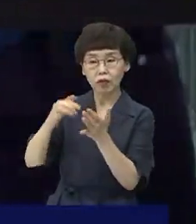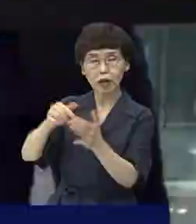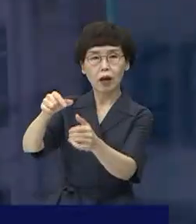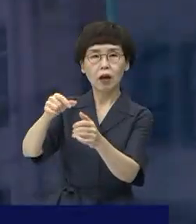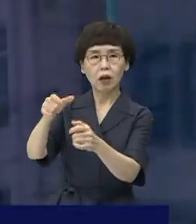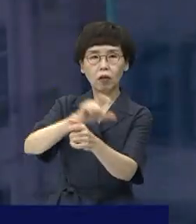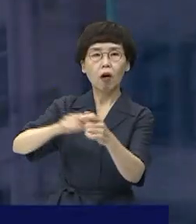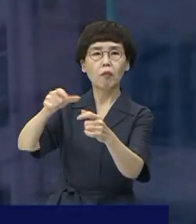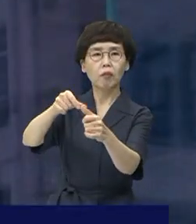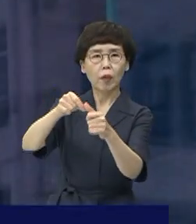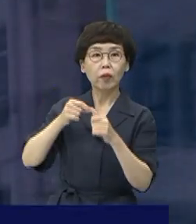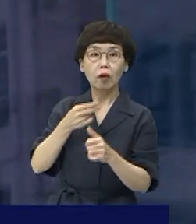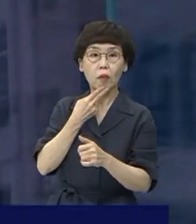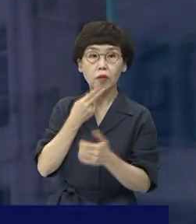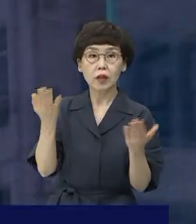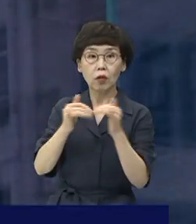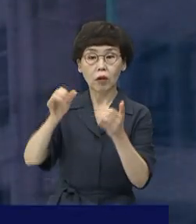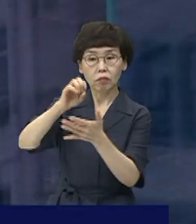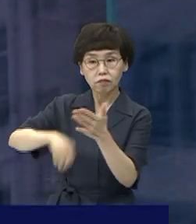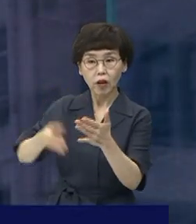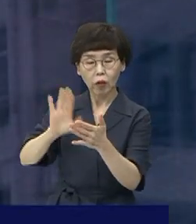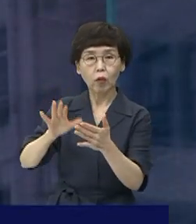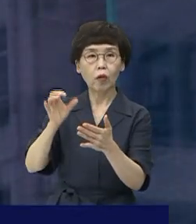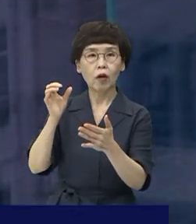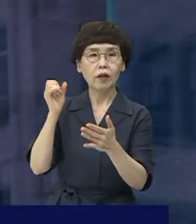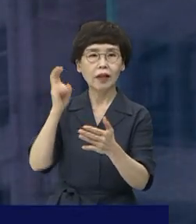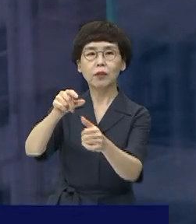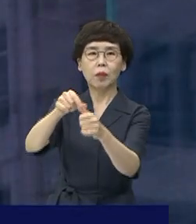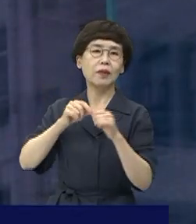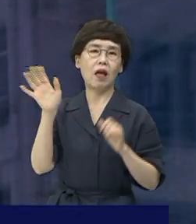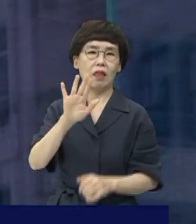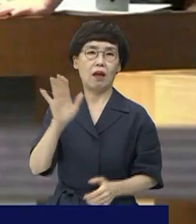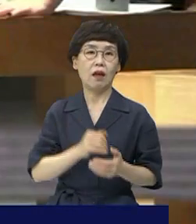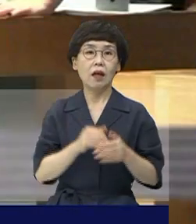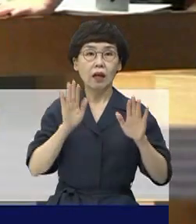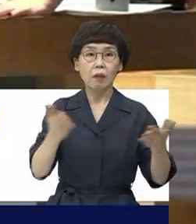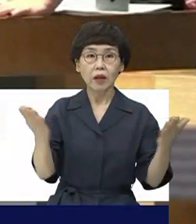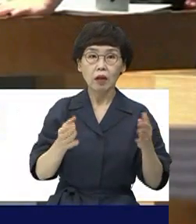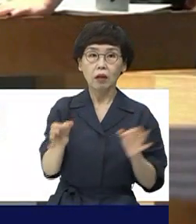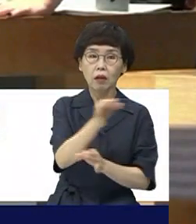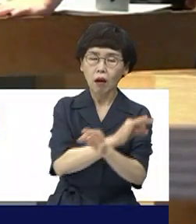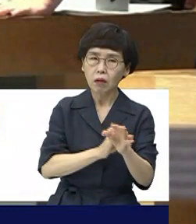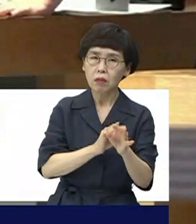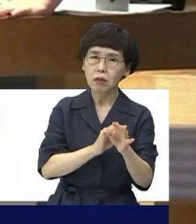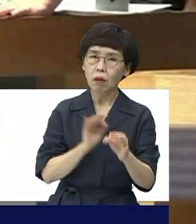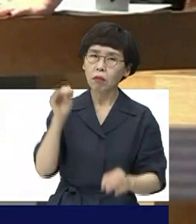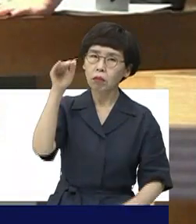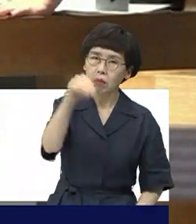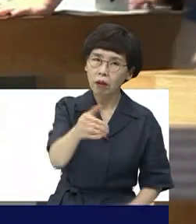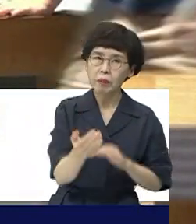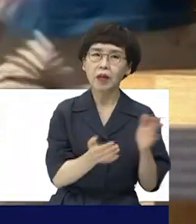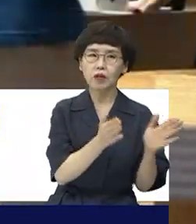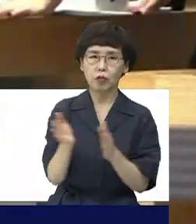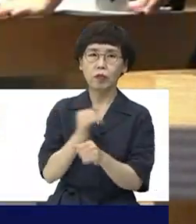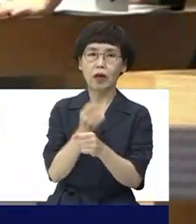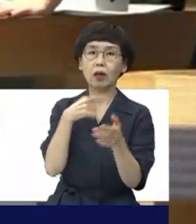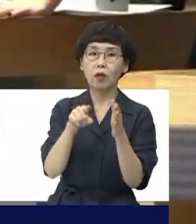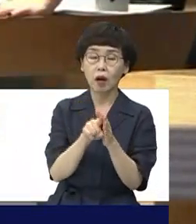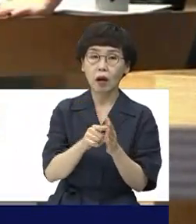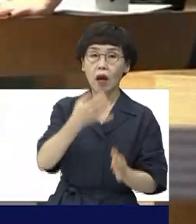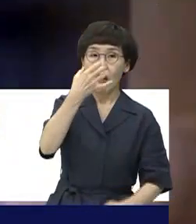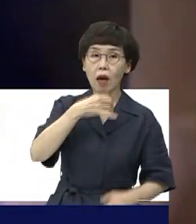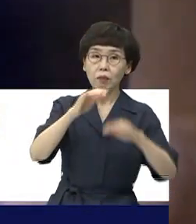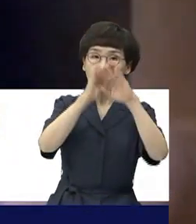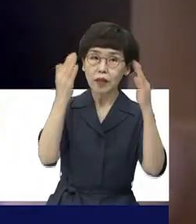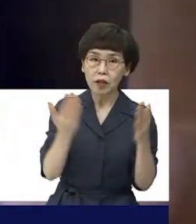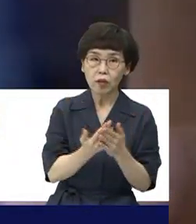않고 직원이 퇴사해도 충원하지 않기로 했다는 겁니다. 이번 조치는 경제의 불확실성에 대비하기 위한 것으로 애플